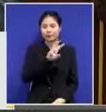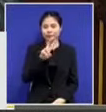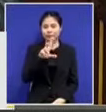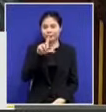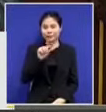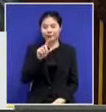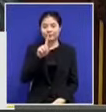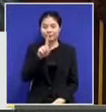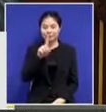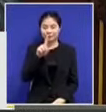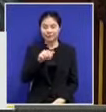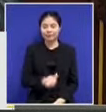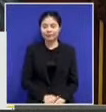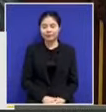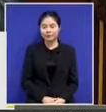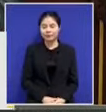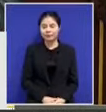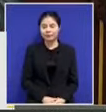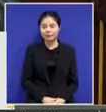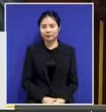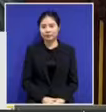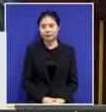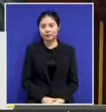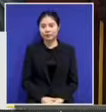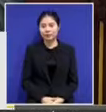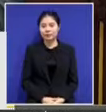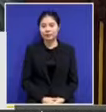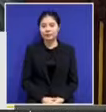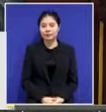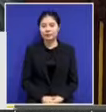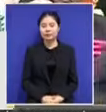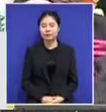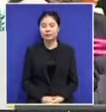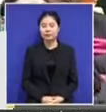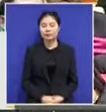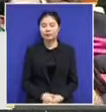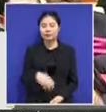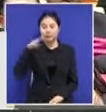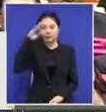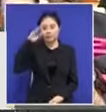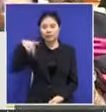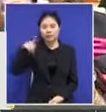221นายเทวัญลิปตพลบ พลเอกประยุทธ์จันทร์โอชาครับ